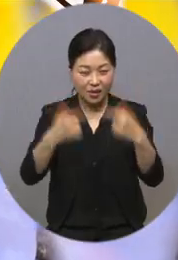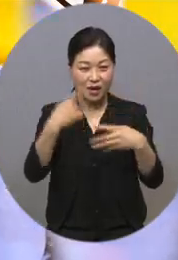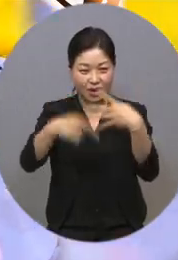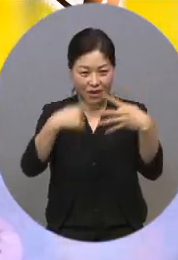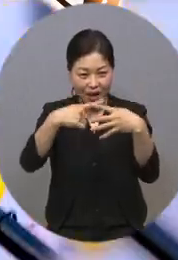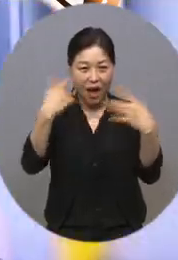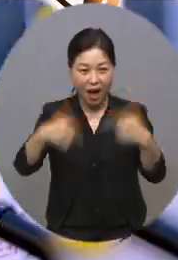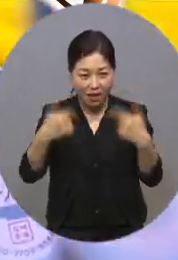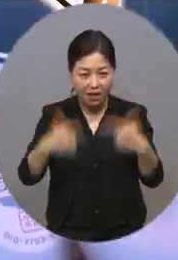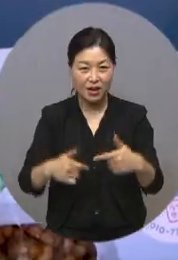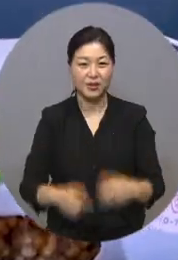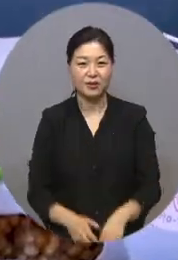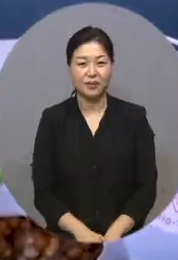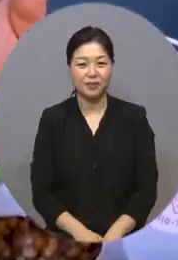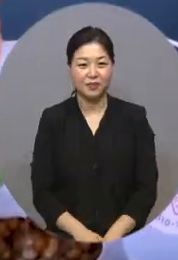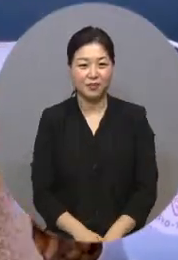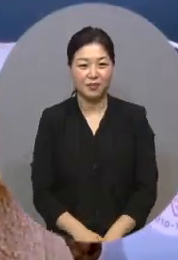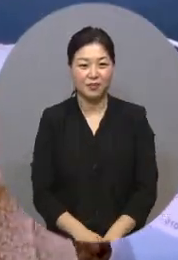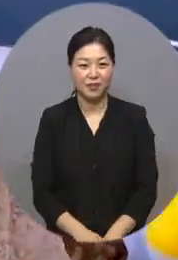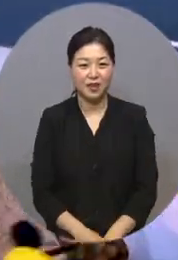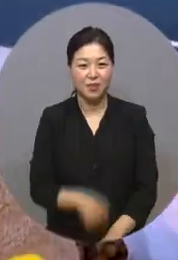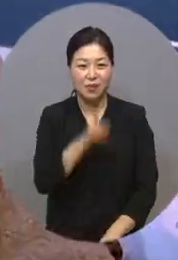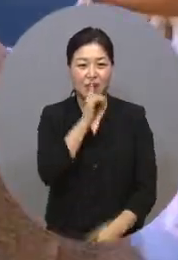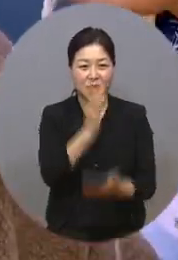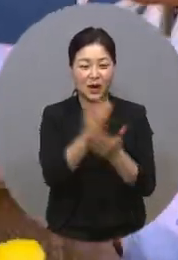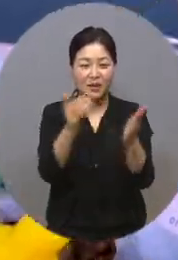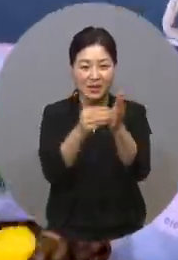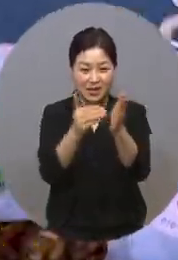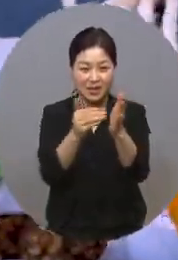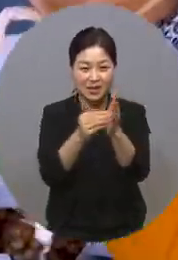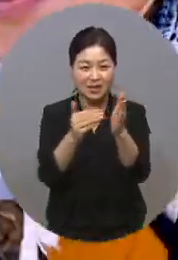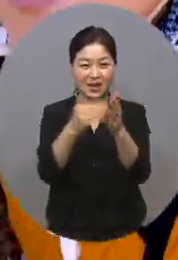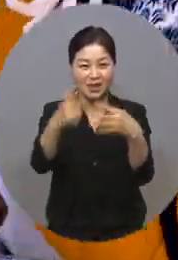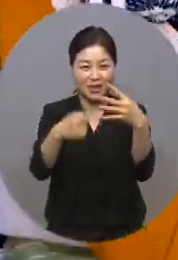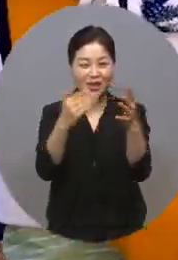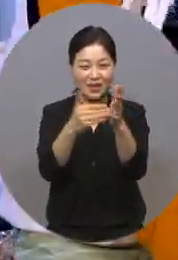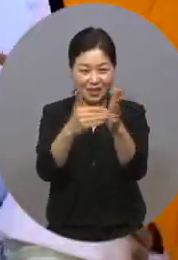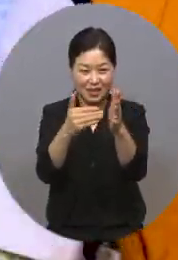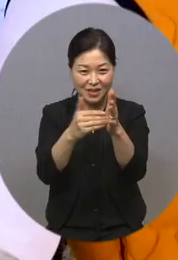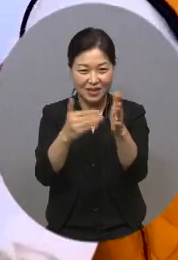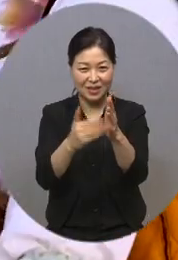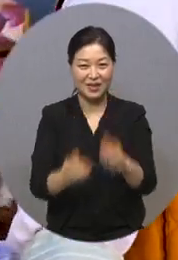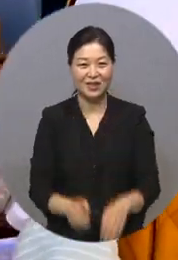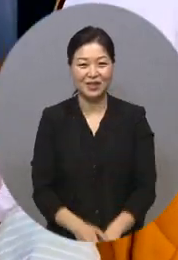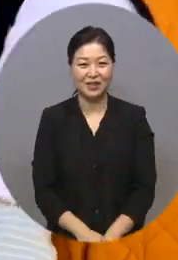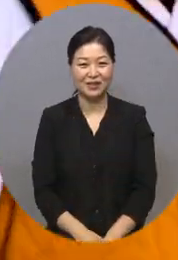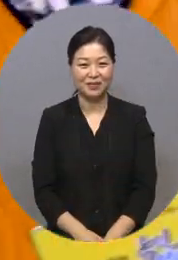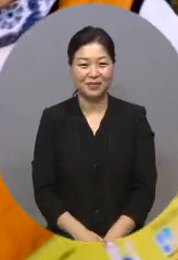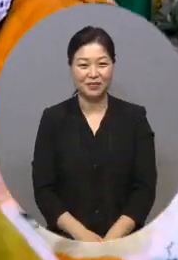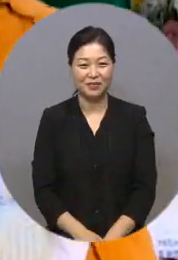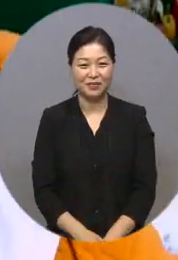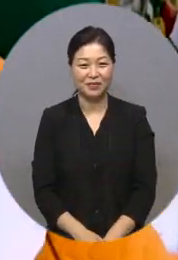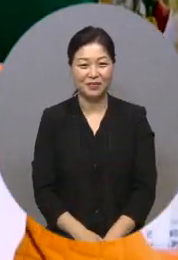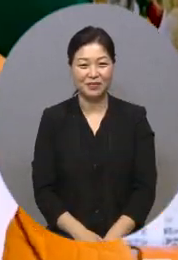내내 그만! 사계절 내내 그만! 사계절 내내 그만! 그만!